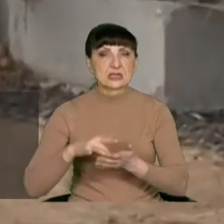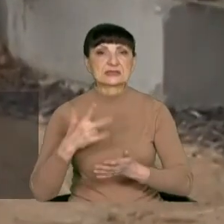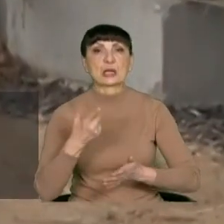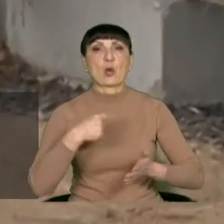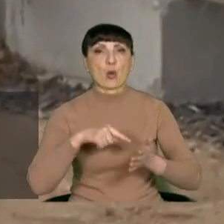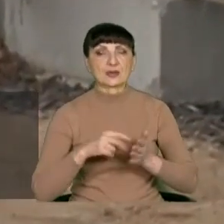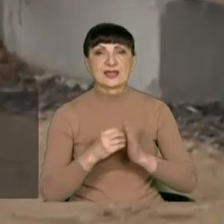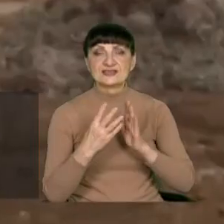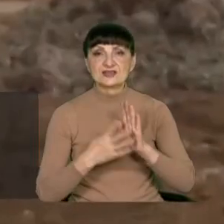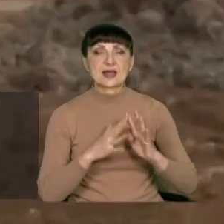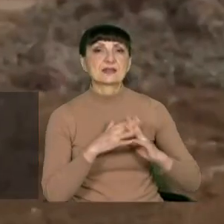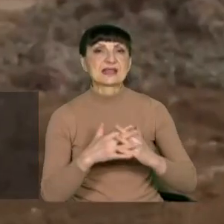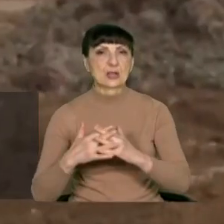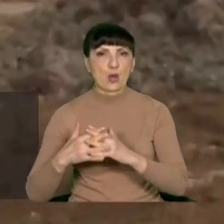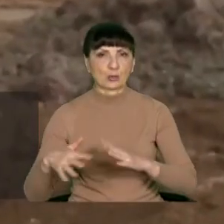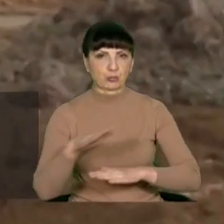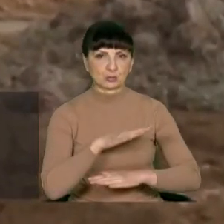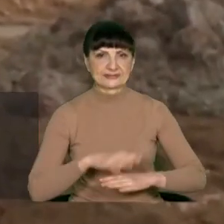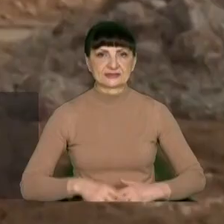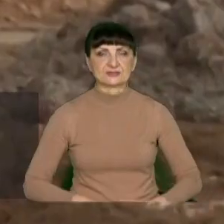и 19 населенных пунктов.